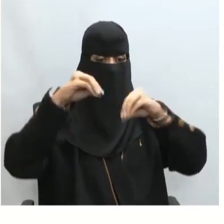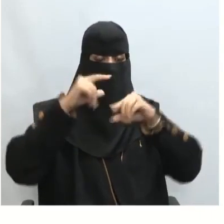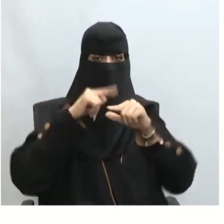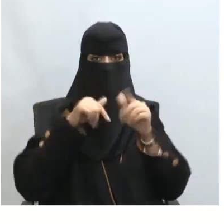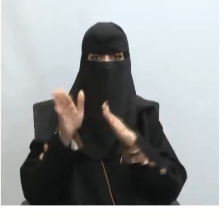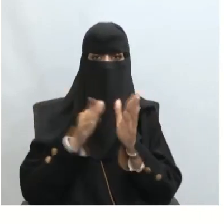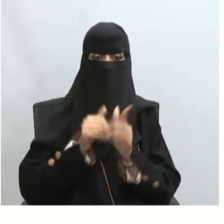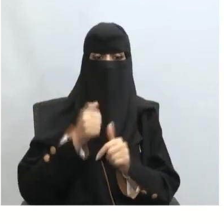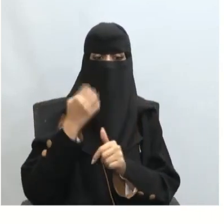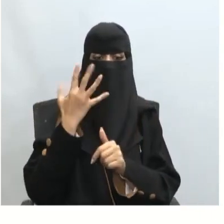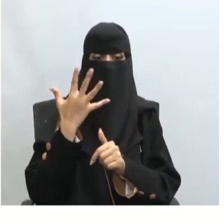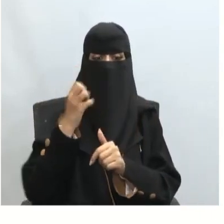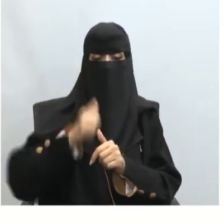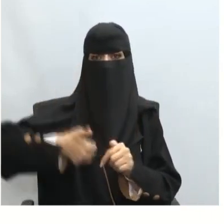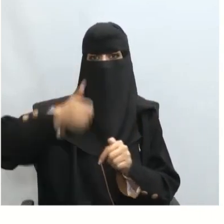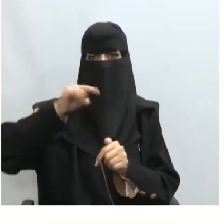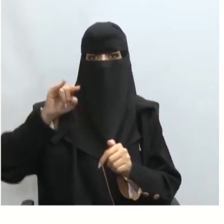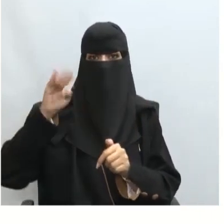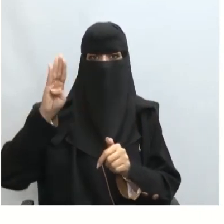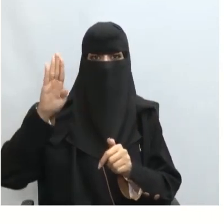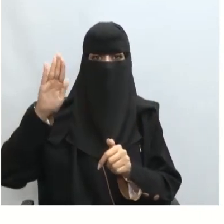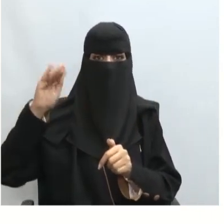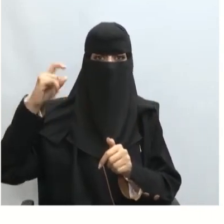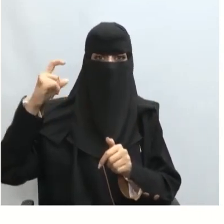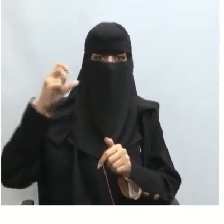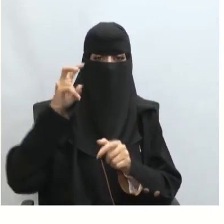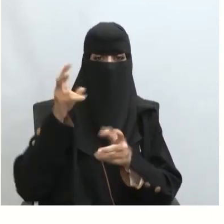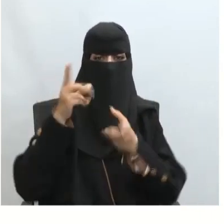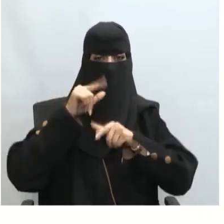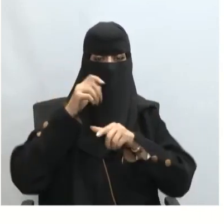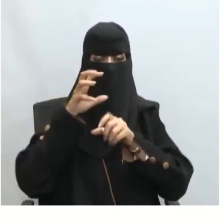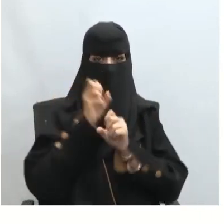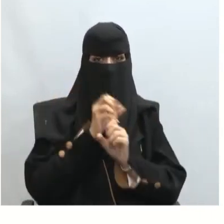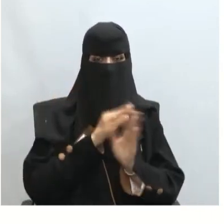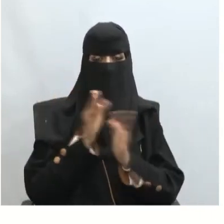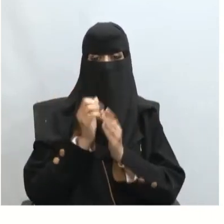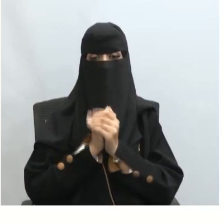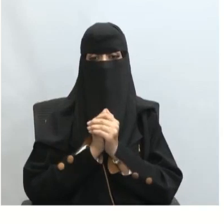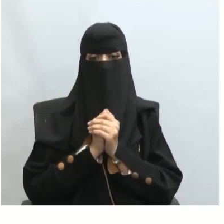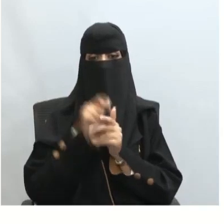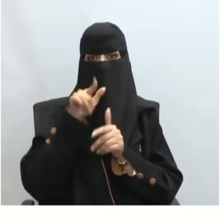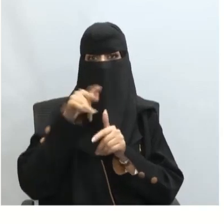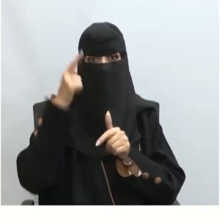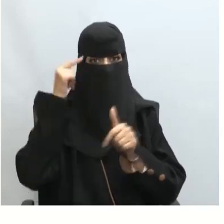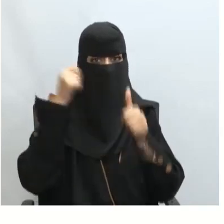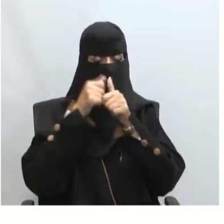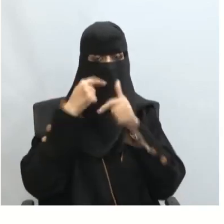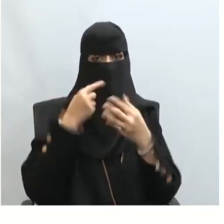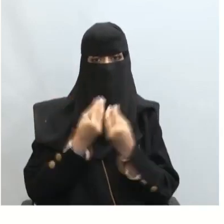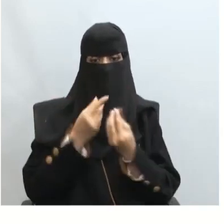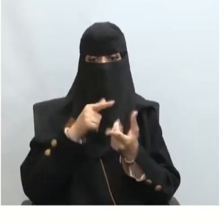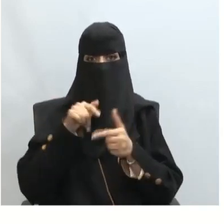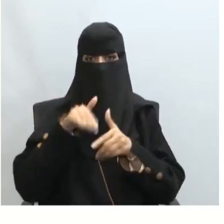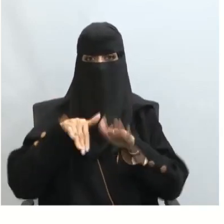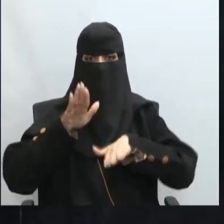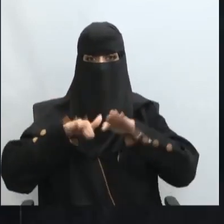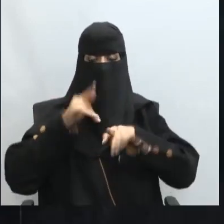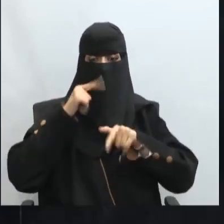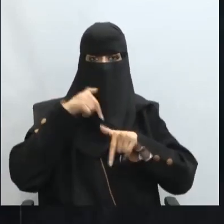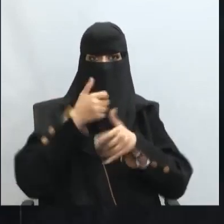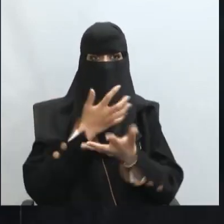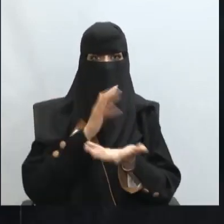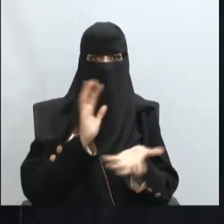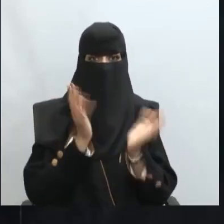الاضافه خامسا الاكسده هو الاختزال ارجع معا المعادلات